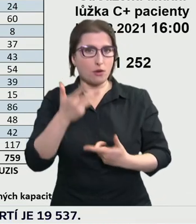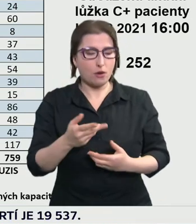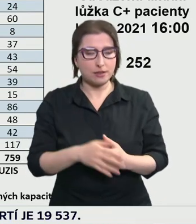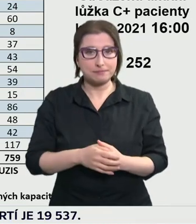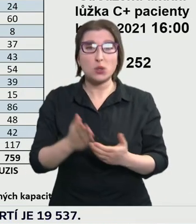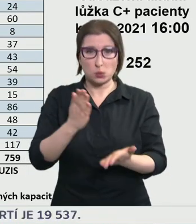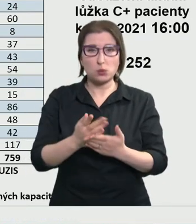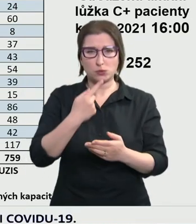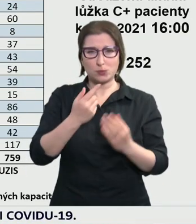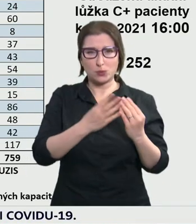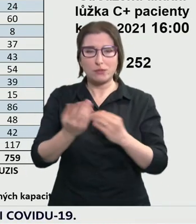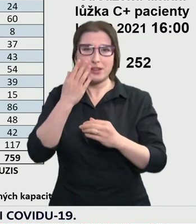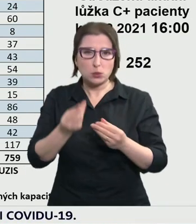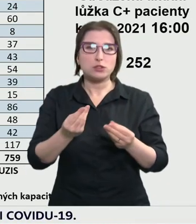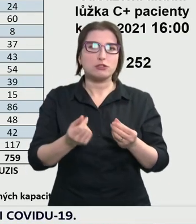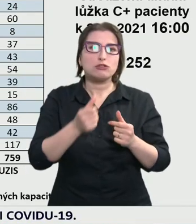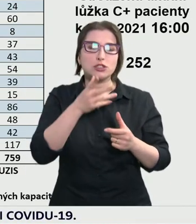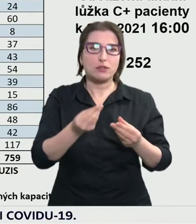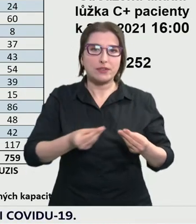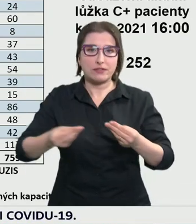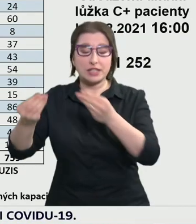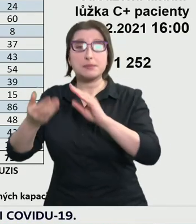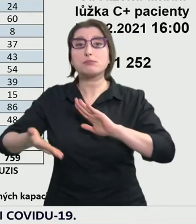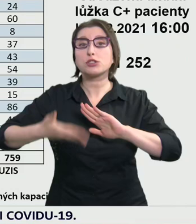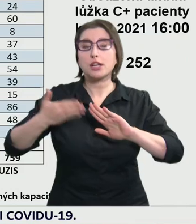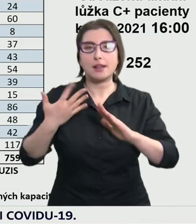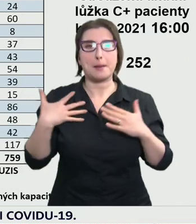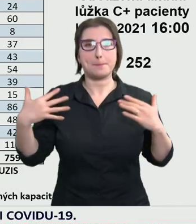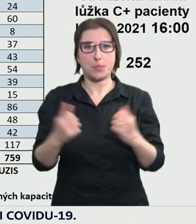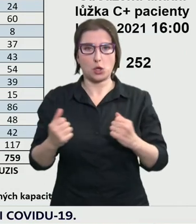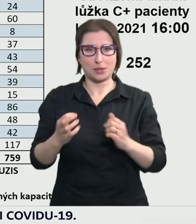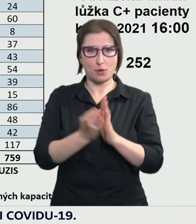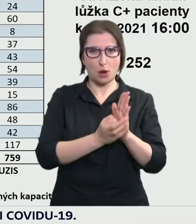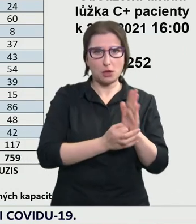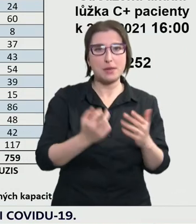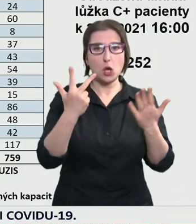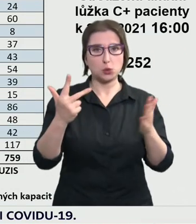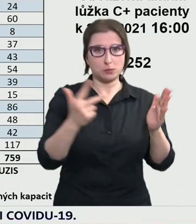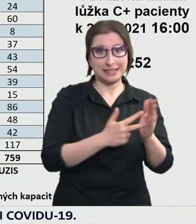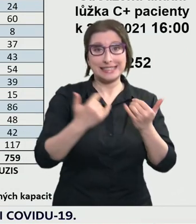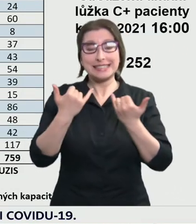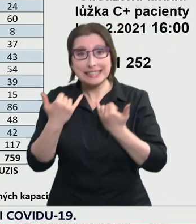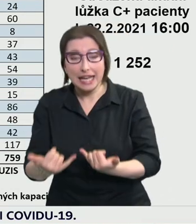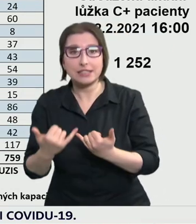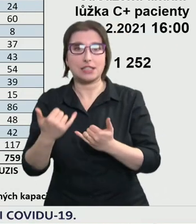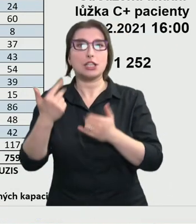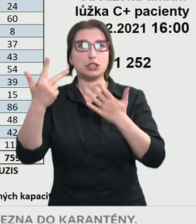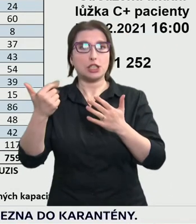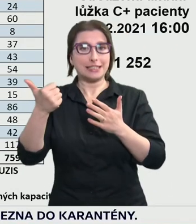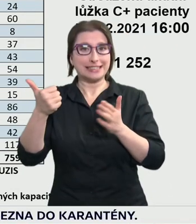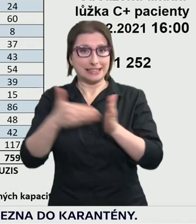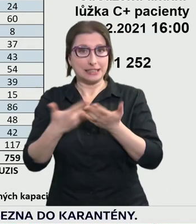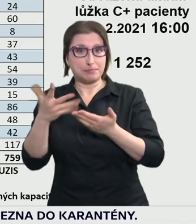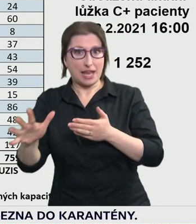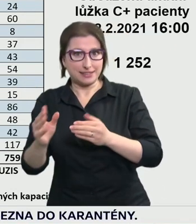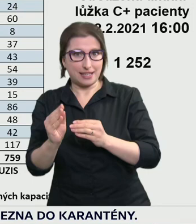k tomu bych chtěl jenom říci, že na podzim bylo v nemocnicích přes 8 tisíc nemocných, dneska je to 6,5, nicméně ten trend se zvyšuje.